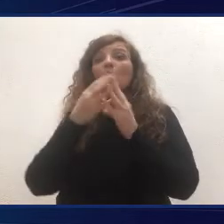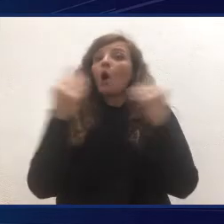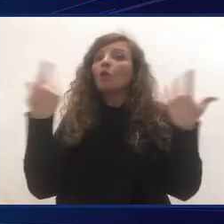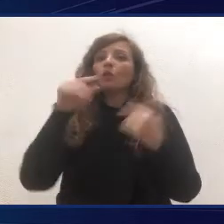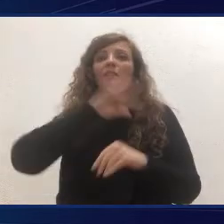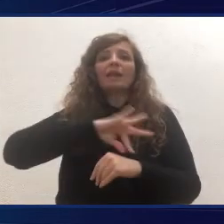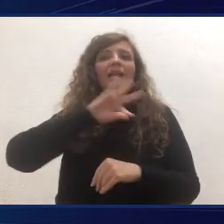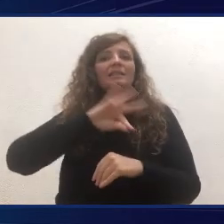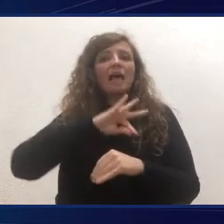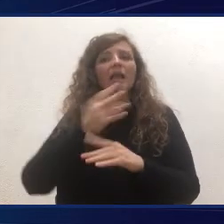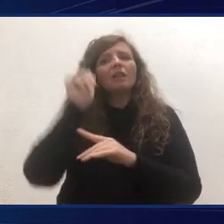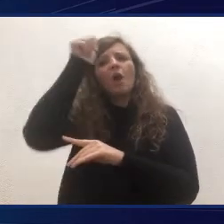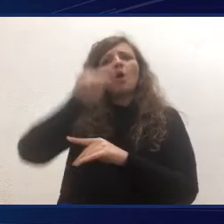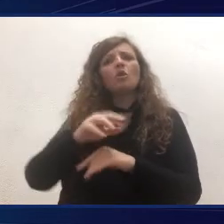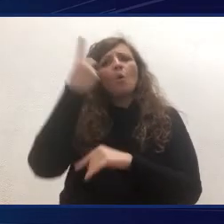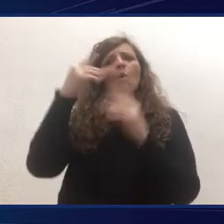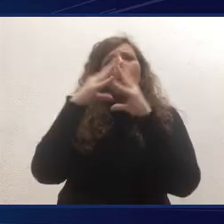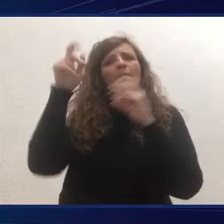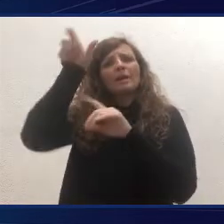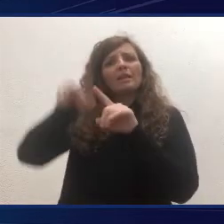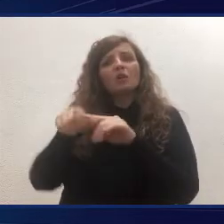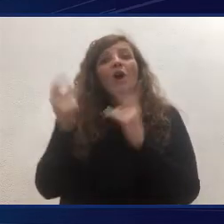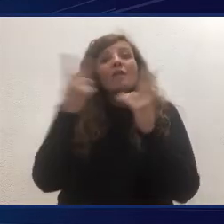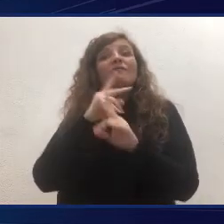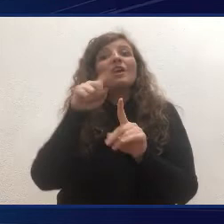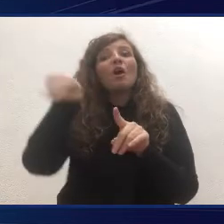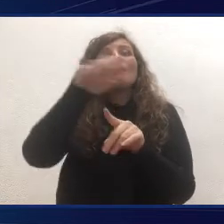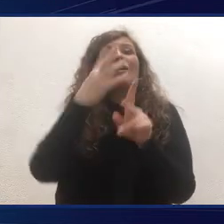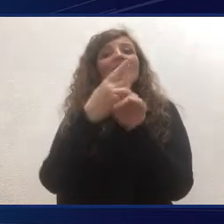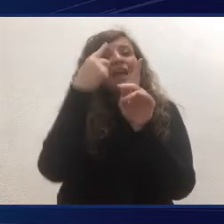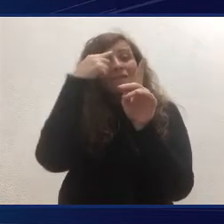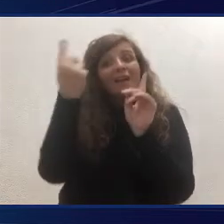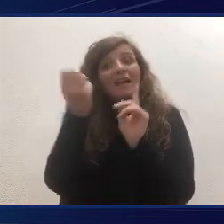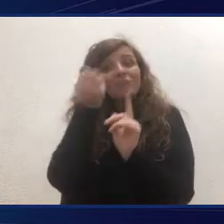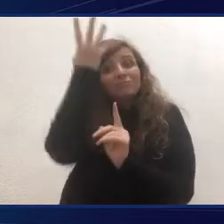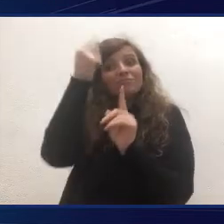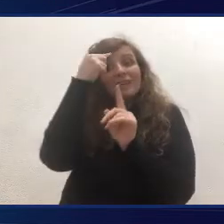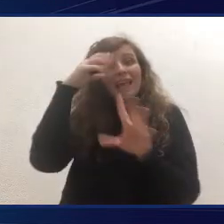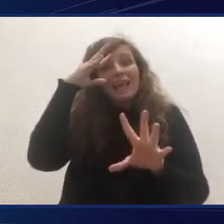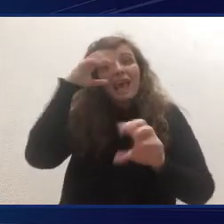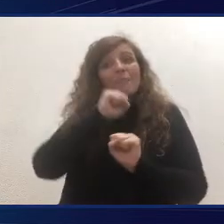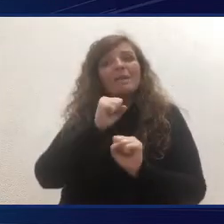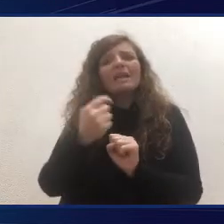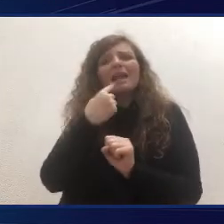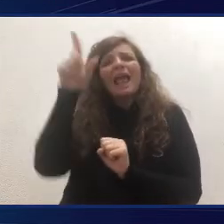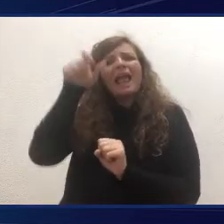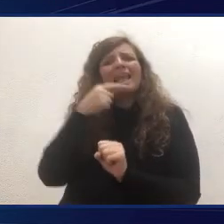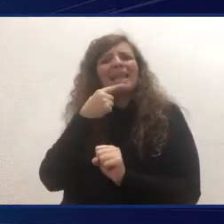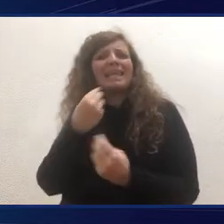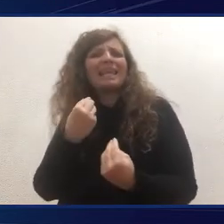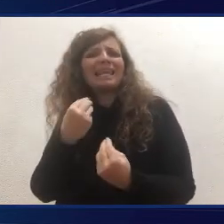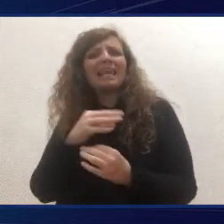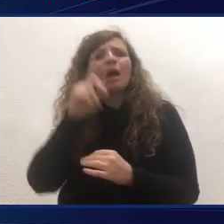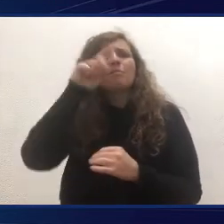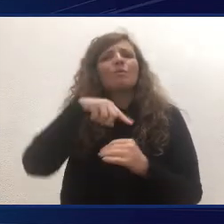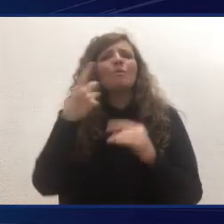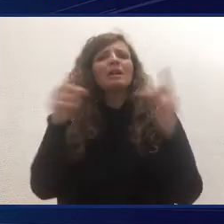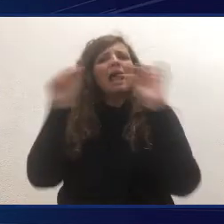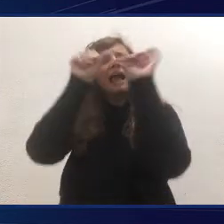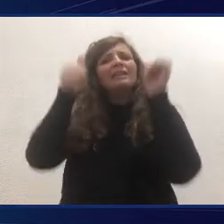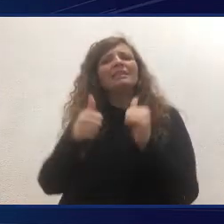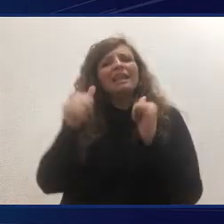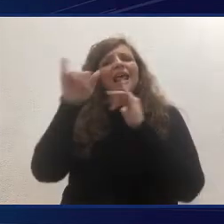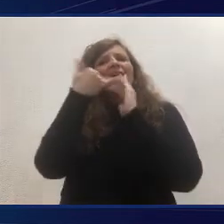video molto interessanti di tre imprenditori. Voi dovrete indovinare chi sono questi imprenditori, quali sono le loro caratteristiche